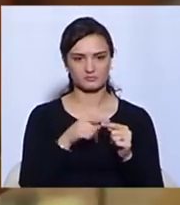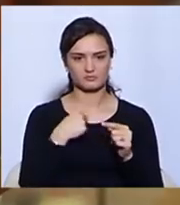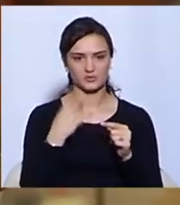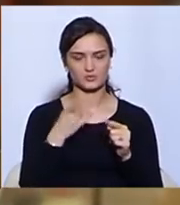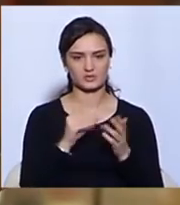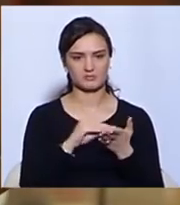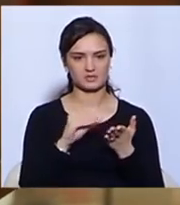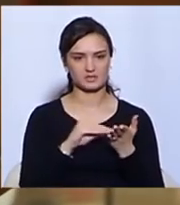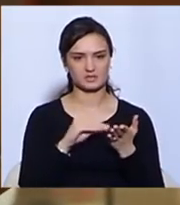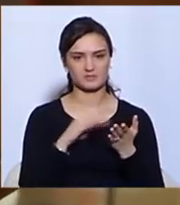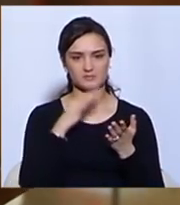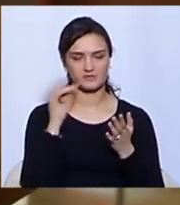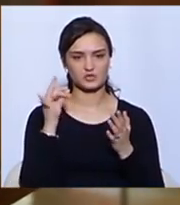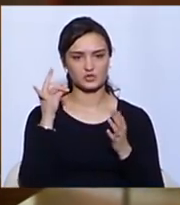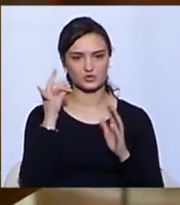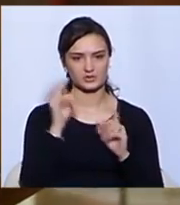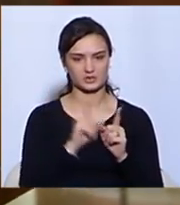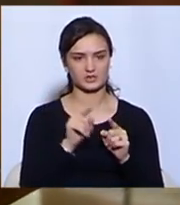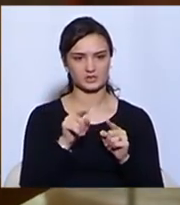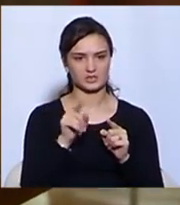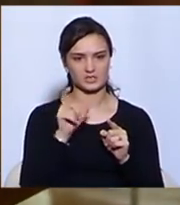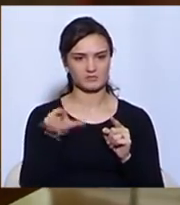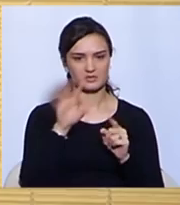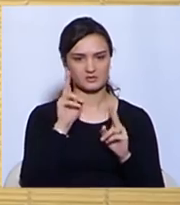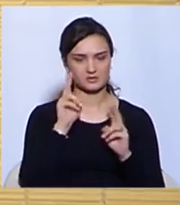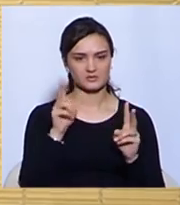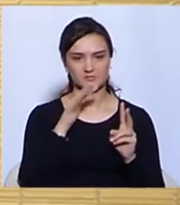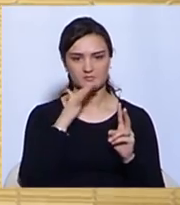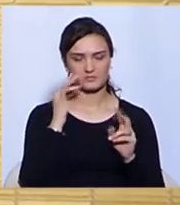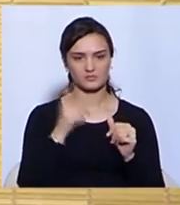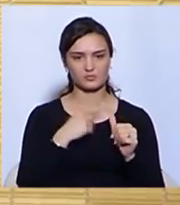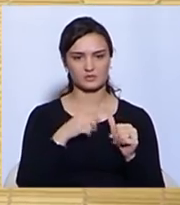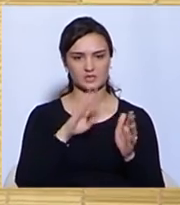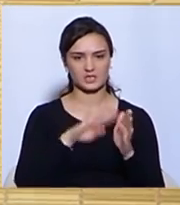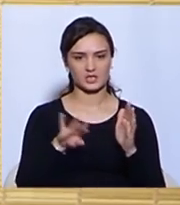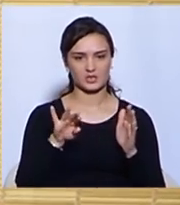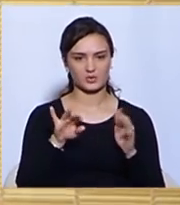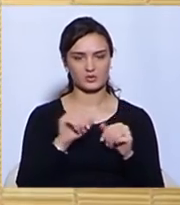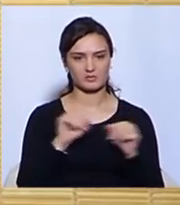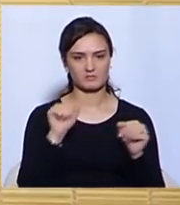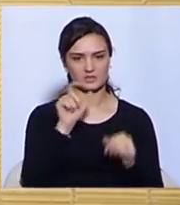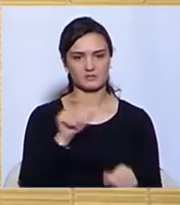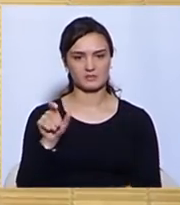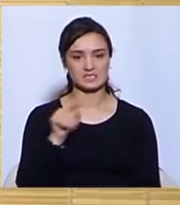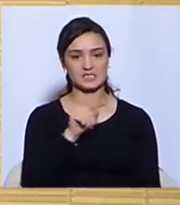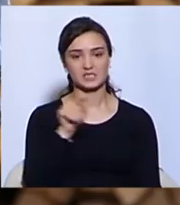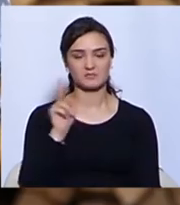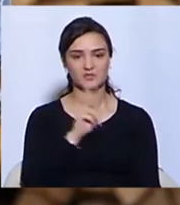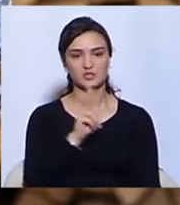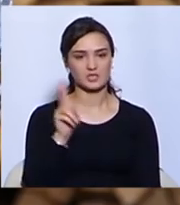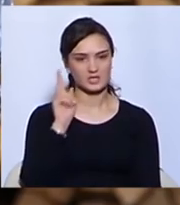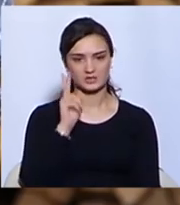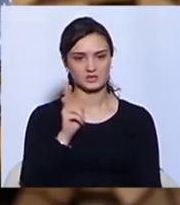უნდა დამეწერა. ბევრი ისეთი ისტორია, რომელიც არ იცის ხალხმა. ბევრი უსახელო გმირები ყოს. ისეთები მის შესახებაც